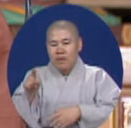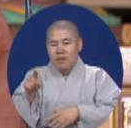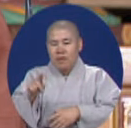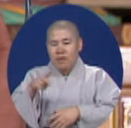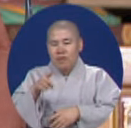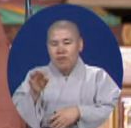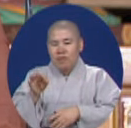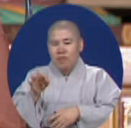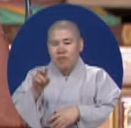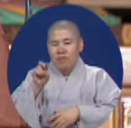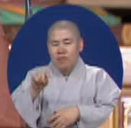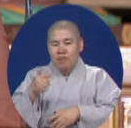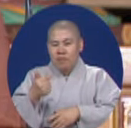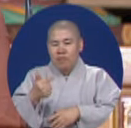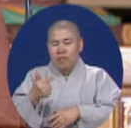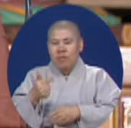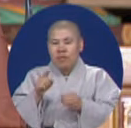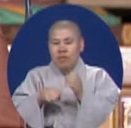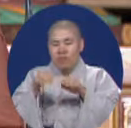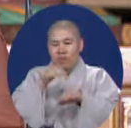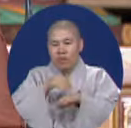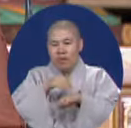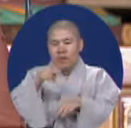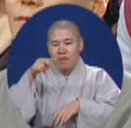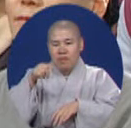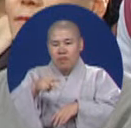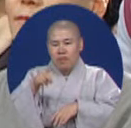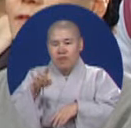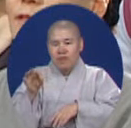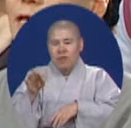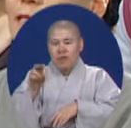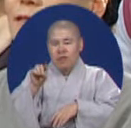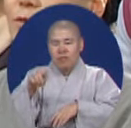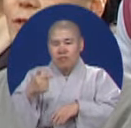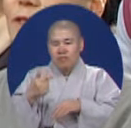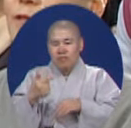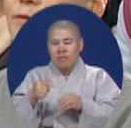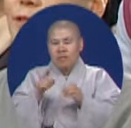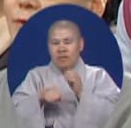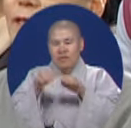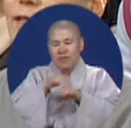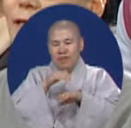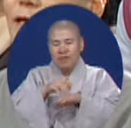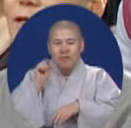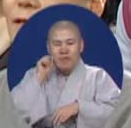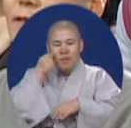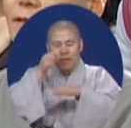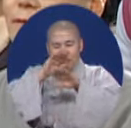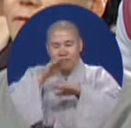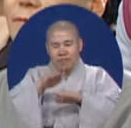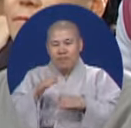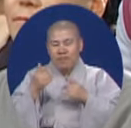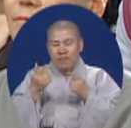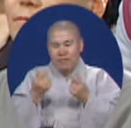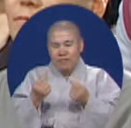있고 수상문 수행이 있다. 어려운 말 계속 써가면서 참.